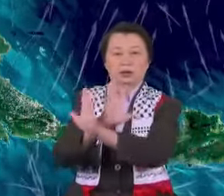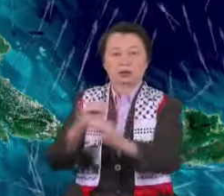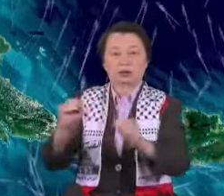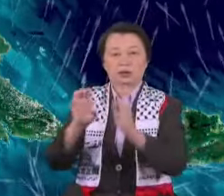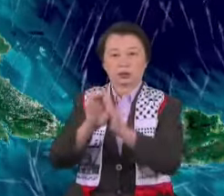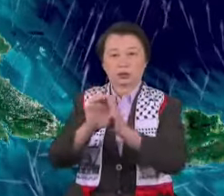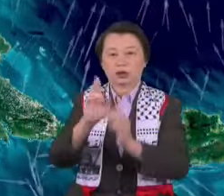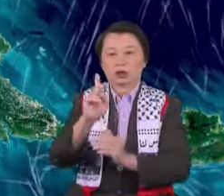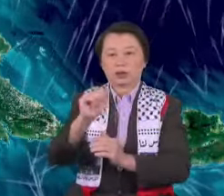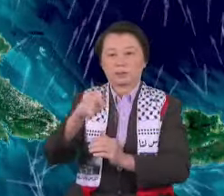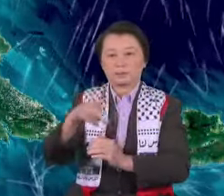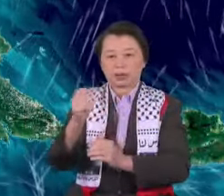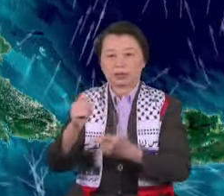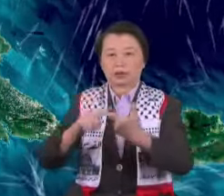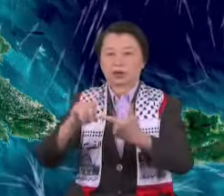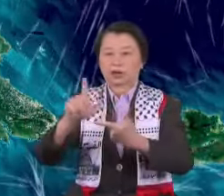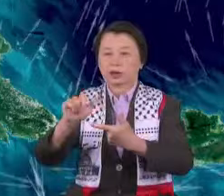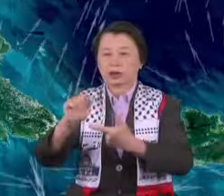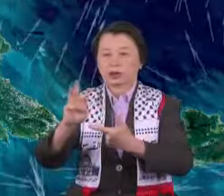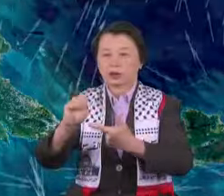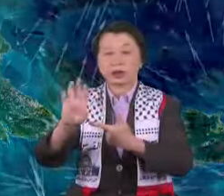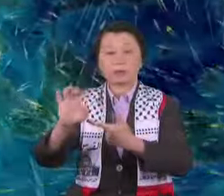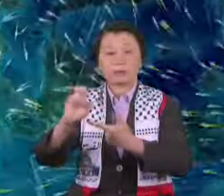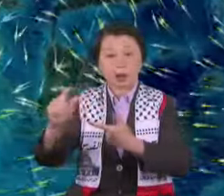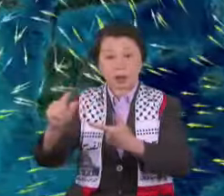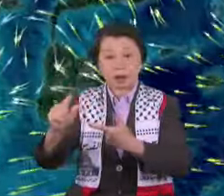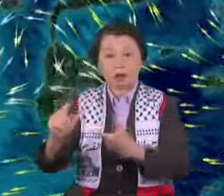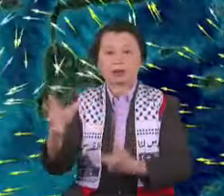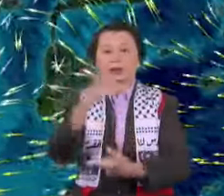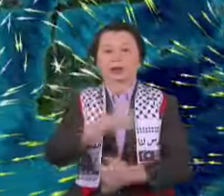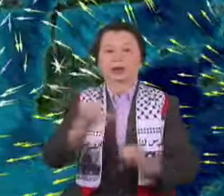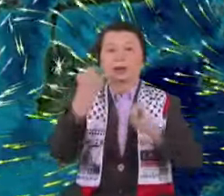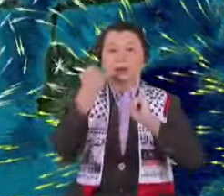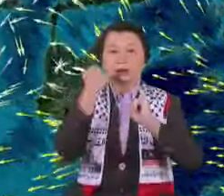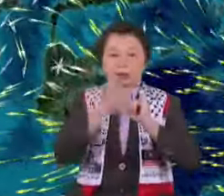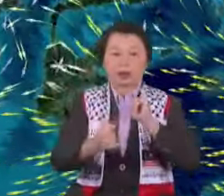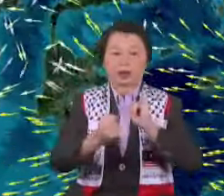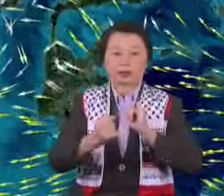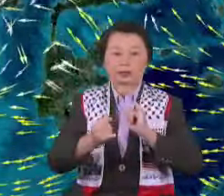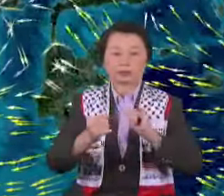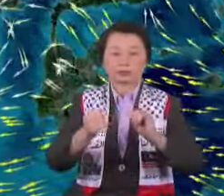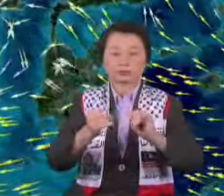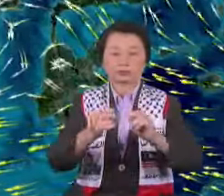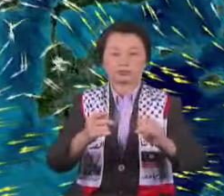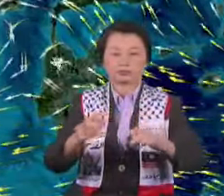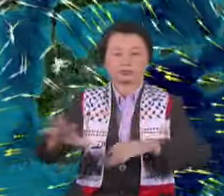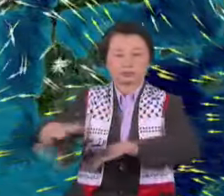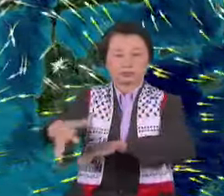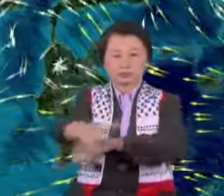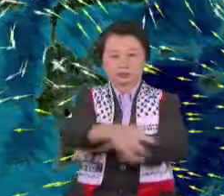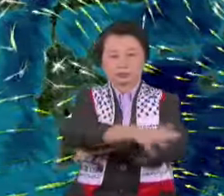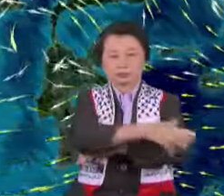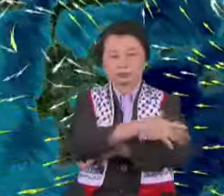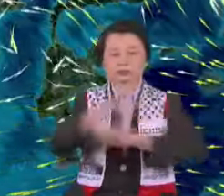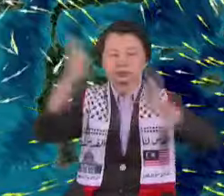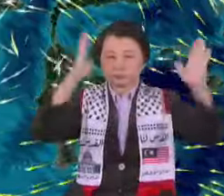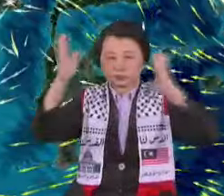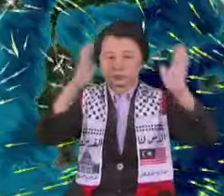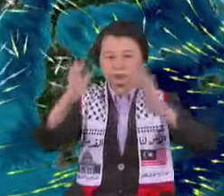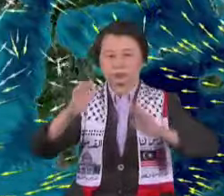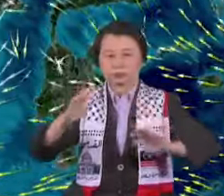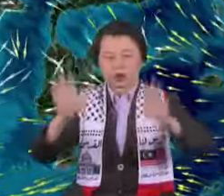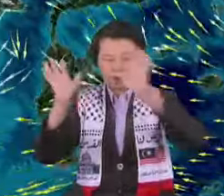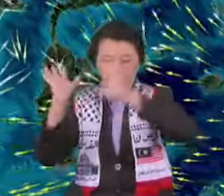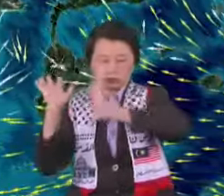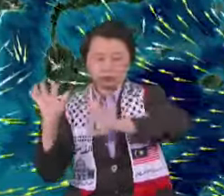seperti di Kapit dan juga Limbang. Dan akhir sekali kita lihat keadaan di sekitar kawasan perairan negara. Angin